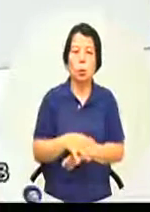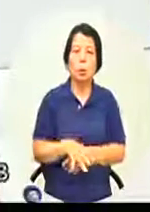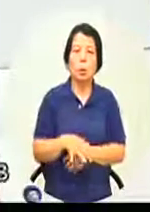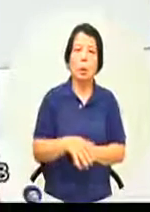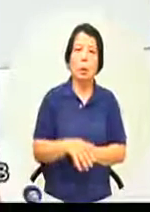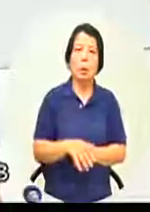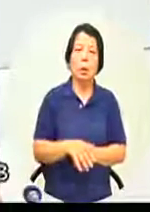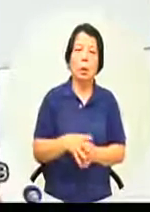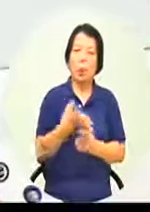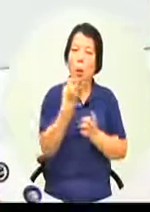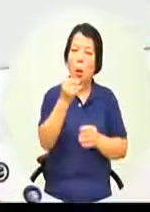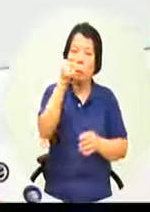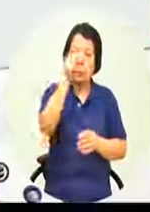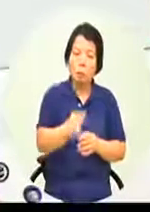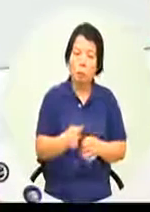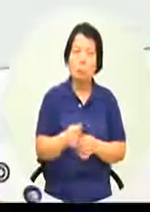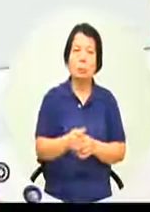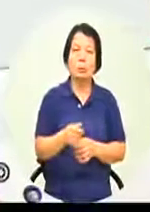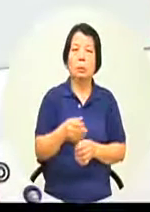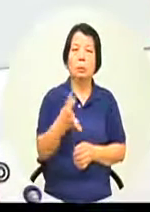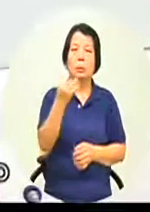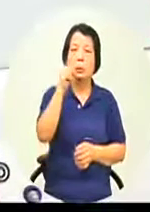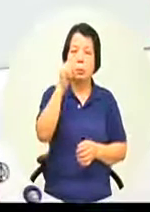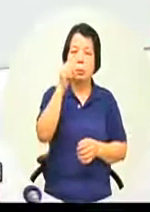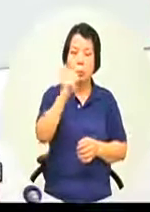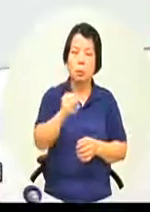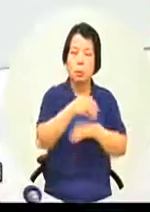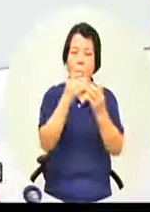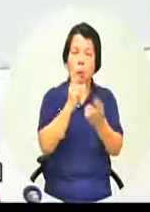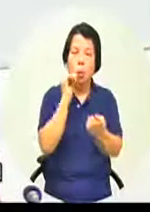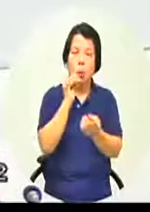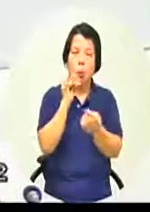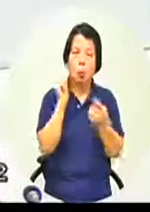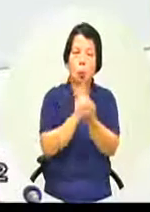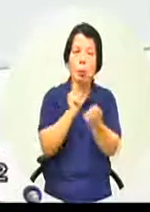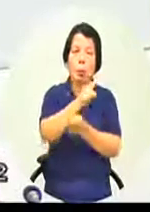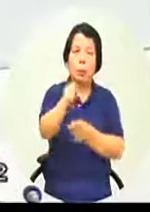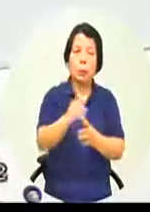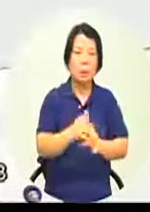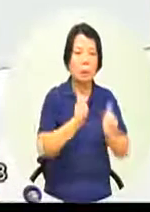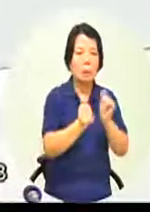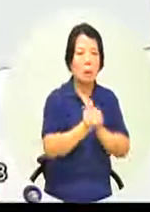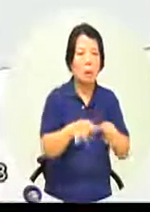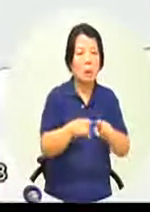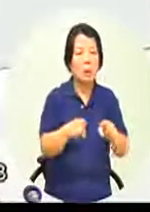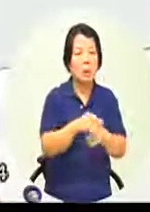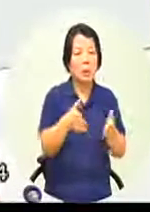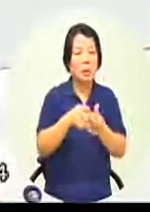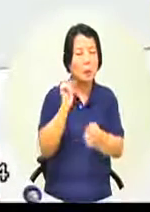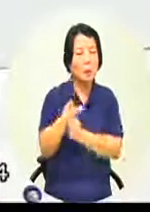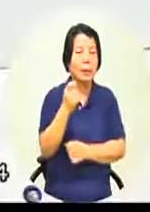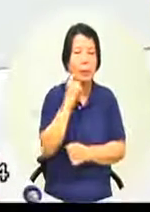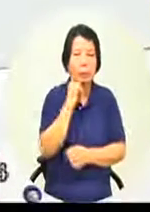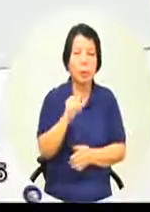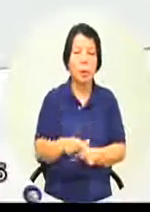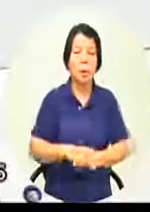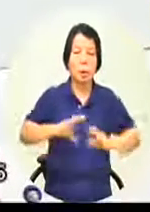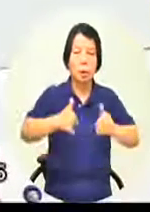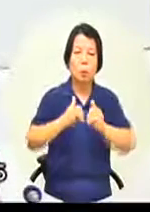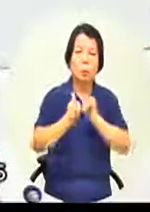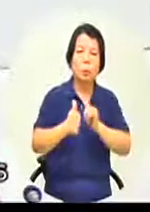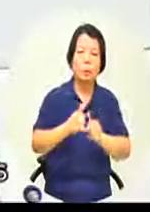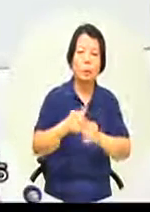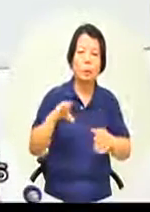的，让一般的市民朋友没办法去跨入这个门槛。那所谓的国民游艇的概念，就是像国民车一